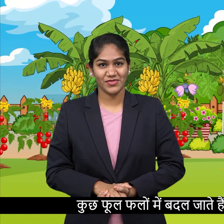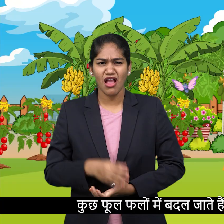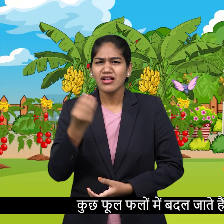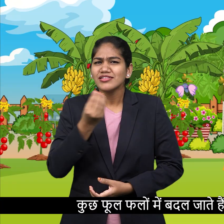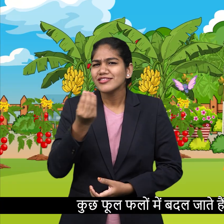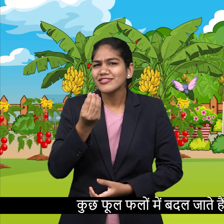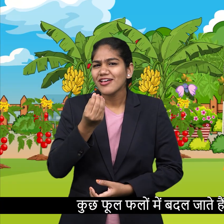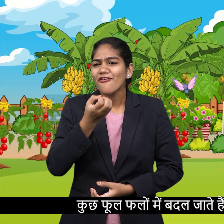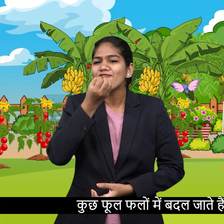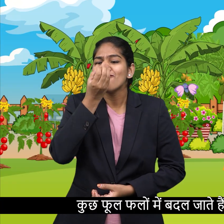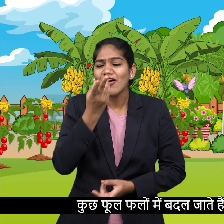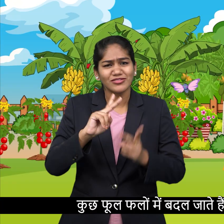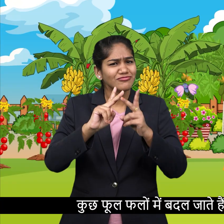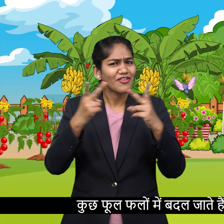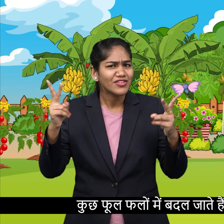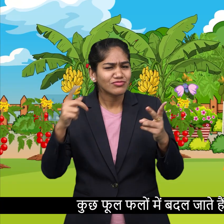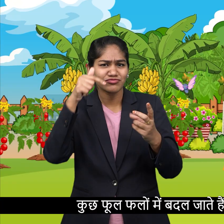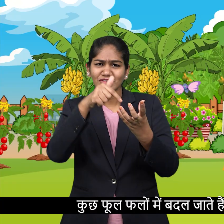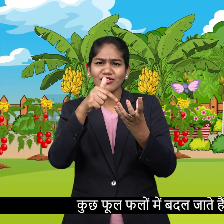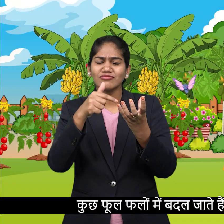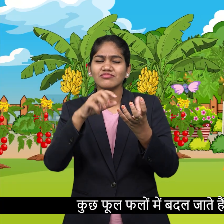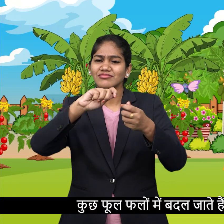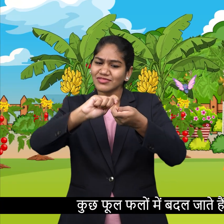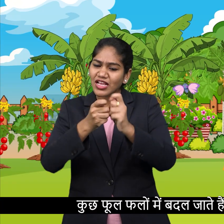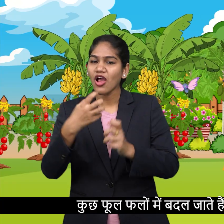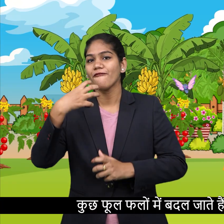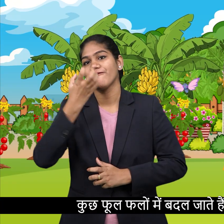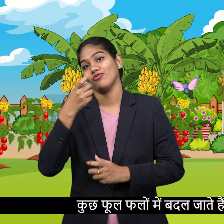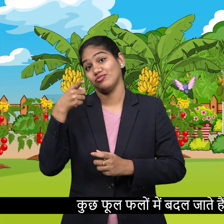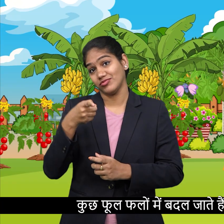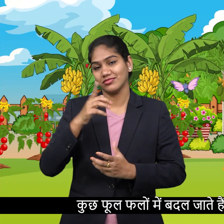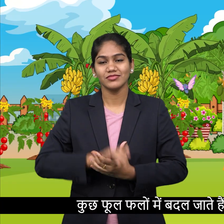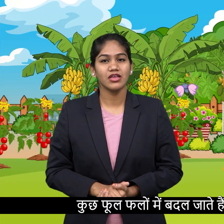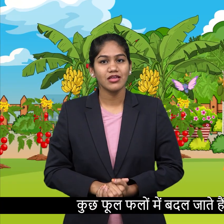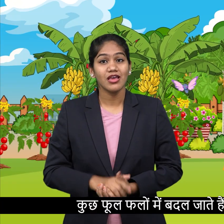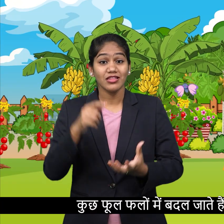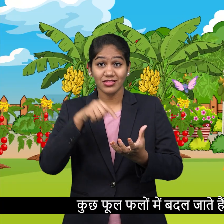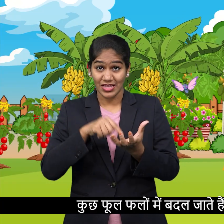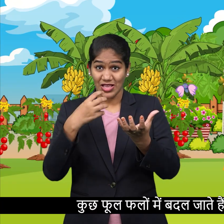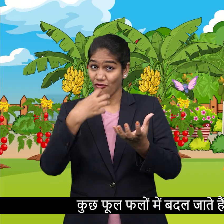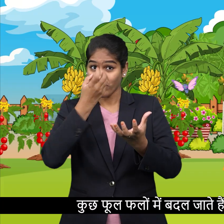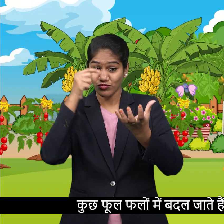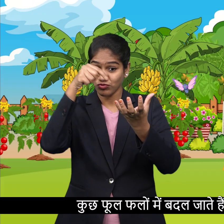कुछ फूल फलों में बदल जाते हैं और अधिकांश फलों के अंदर बीज होते हैं।